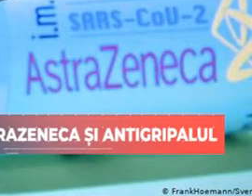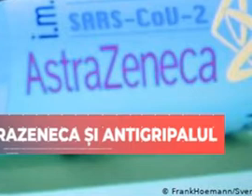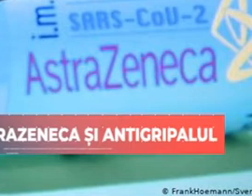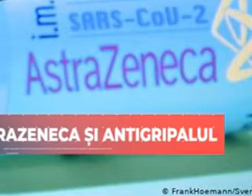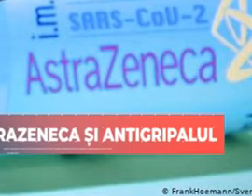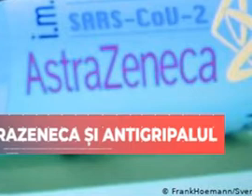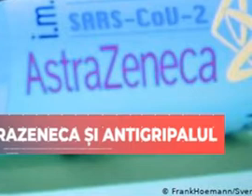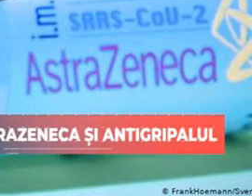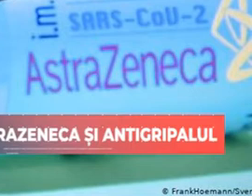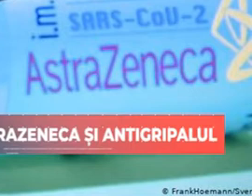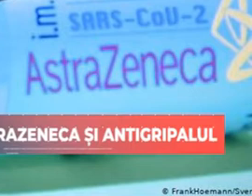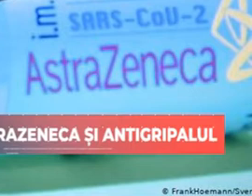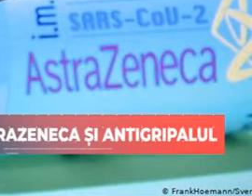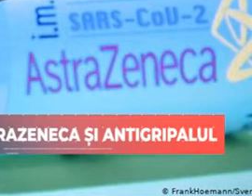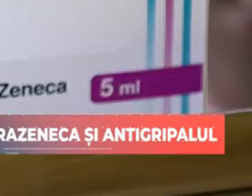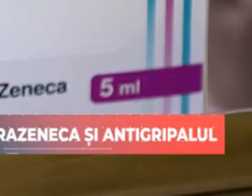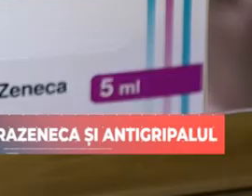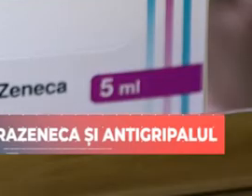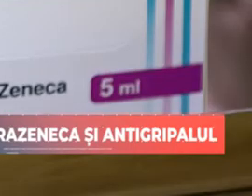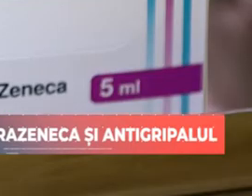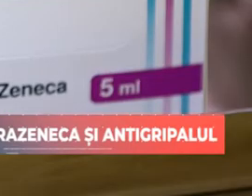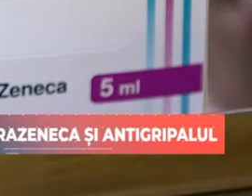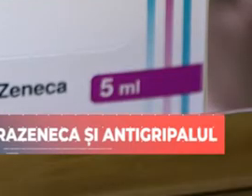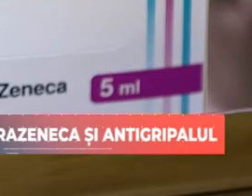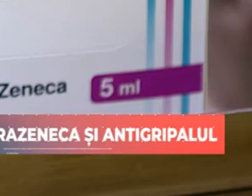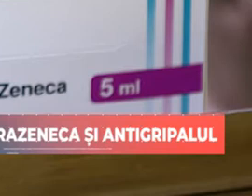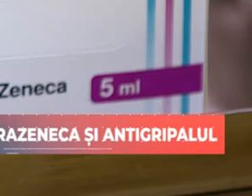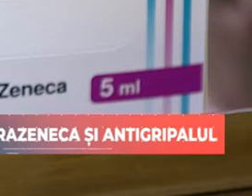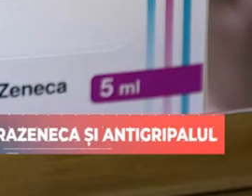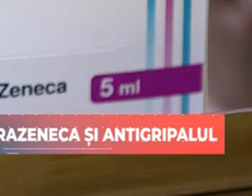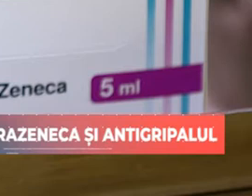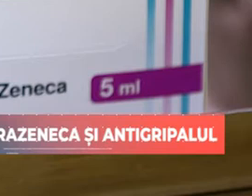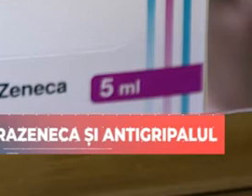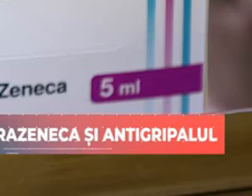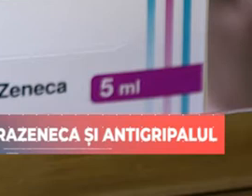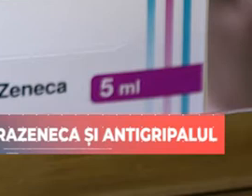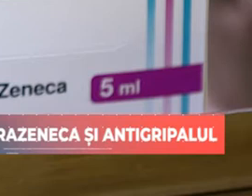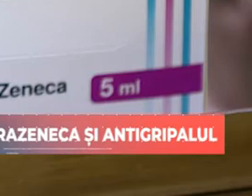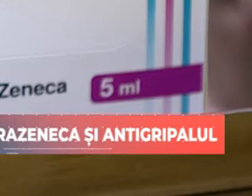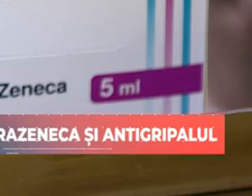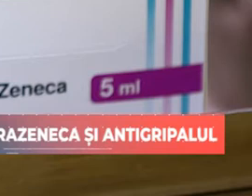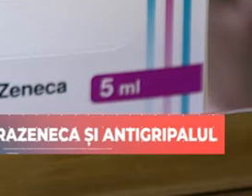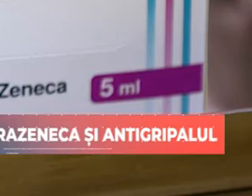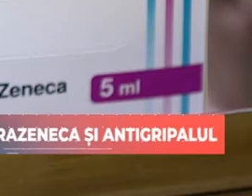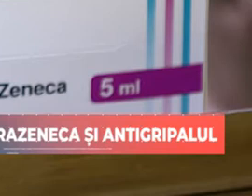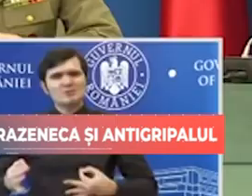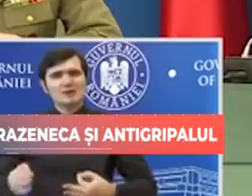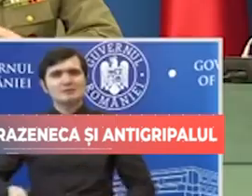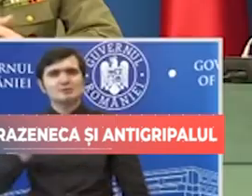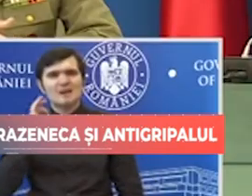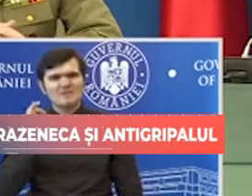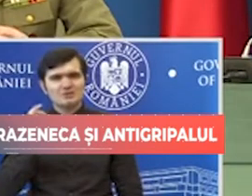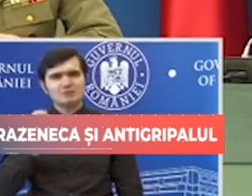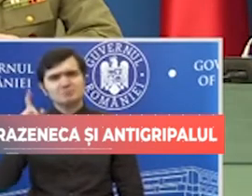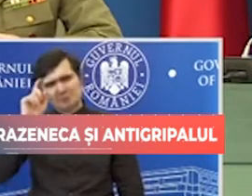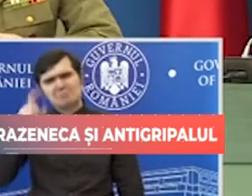motivată de faptul că până în prezent nu au fost suficiente persoane înrolate în studiile clinice pentru a se putea proba rata de eficacitate.